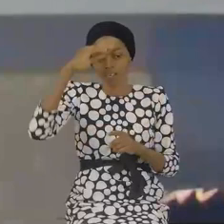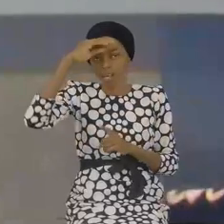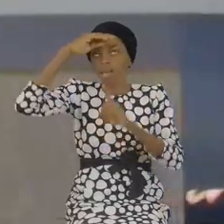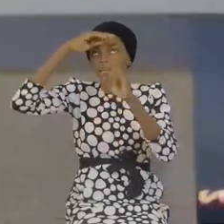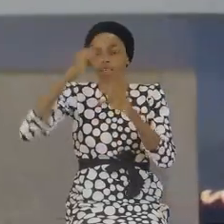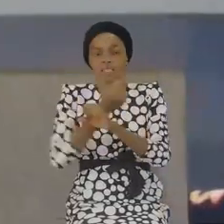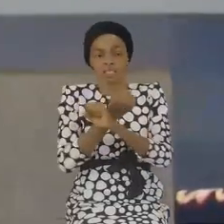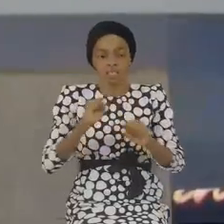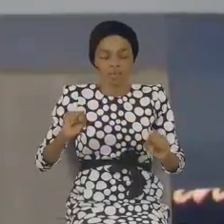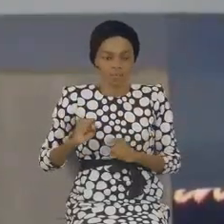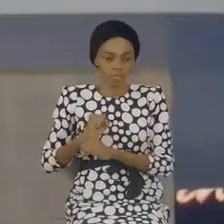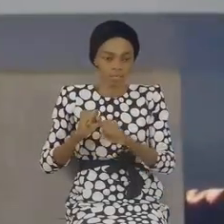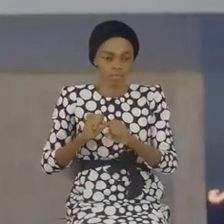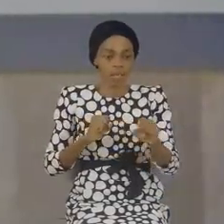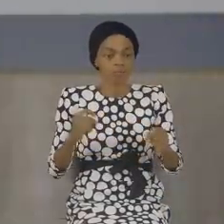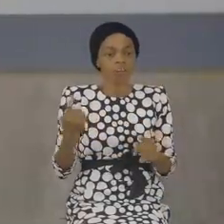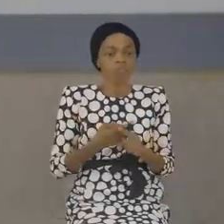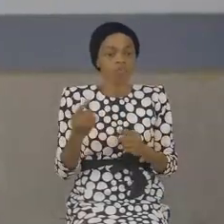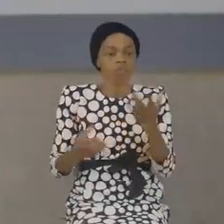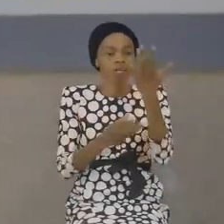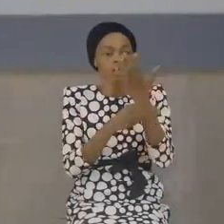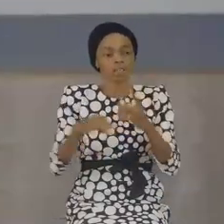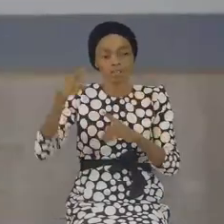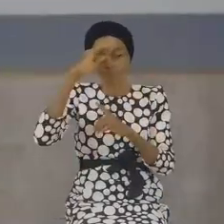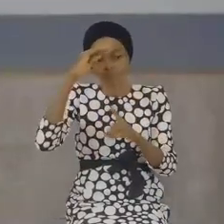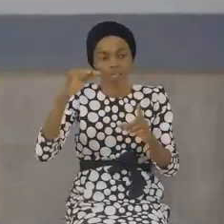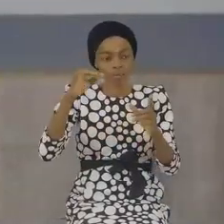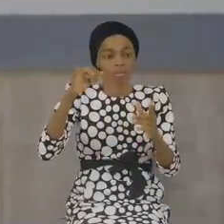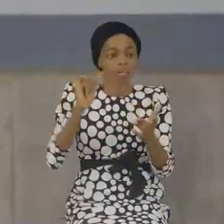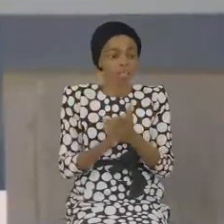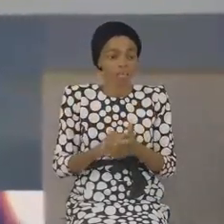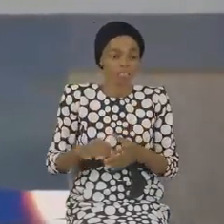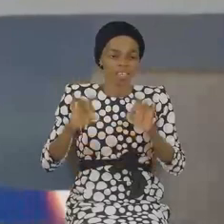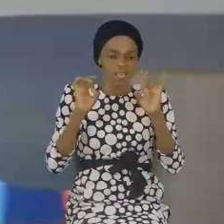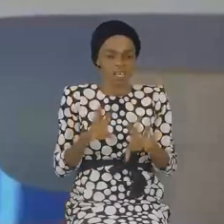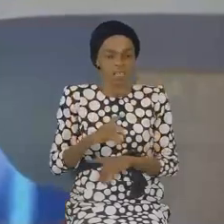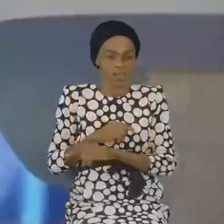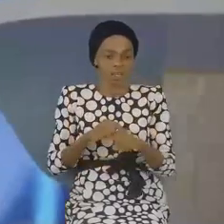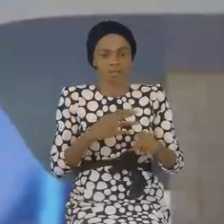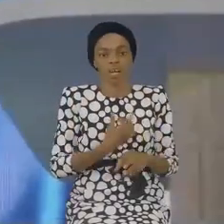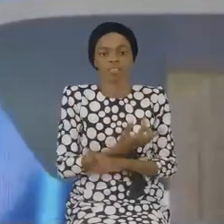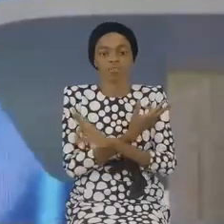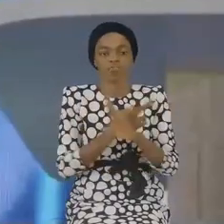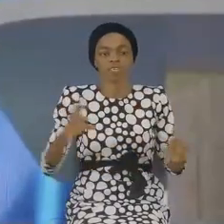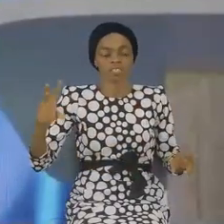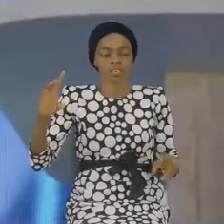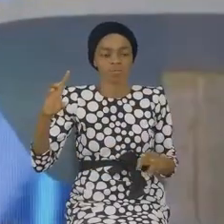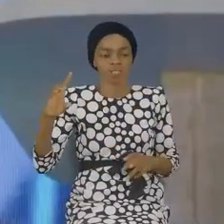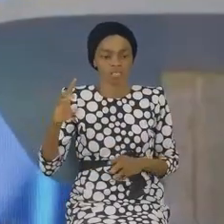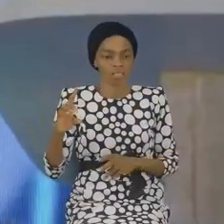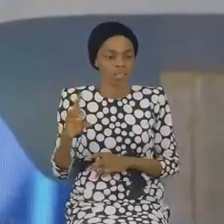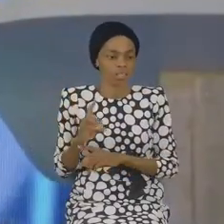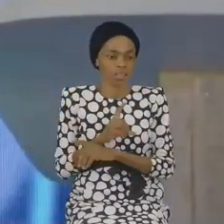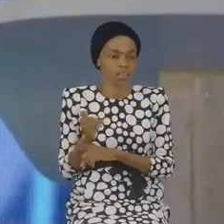se dessécha. Et il les fit marcher à travers les abîmes dans un désert. Il les sauva de la main de celui qui les